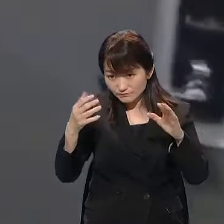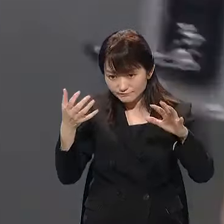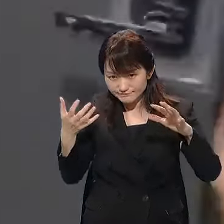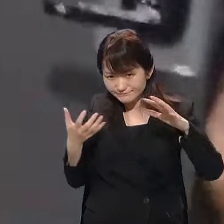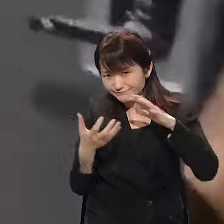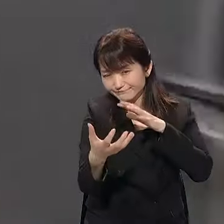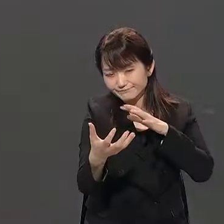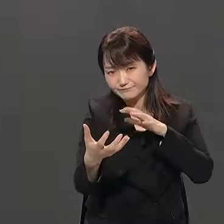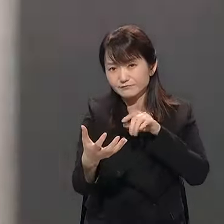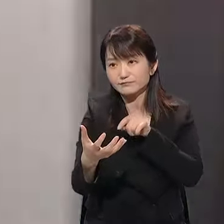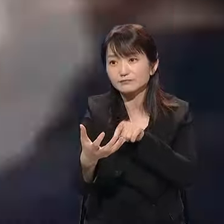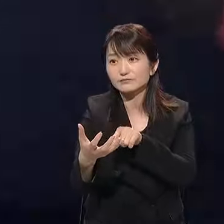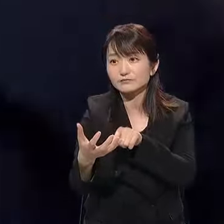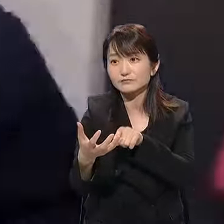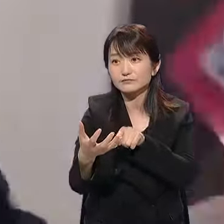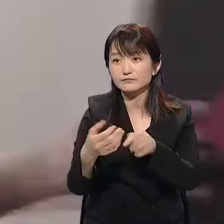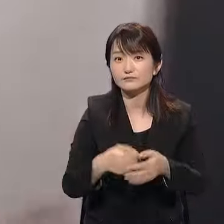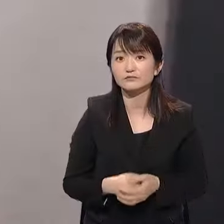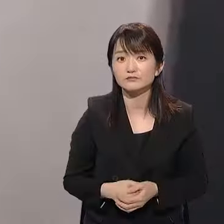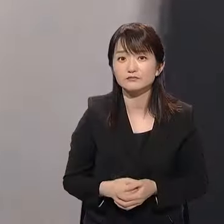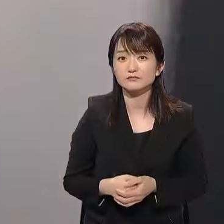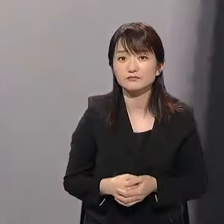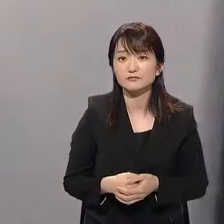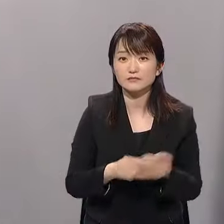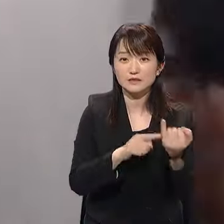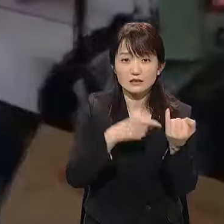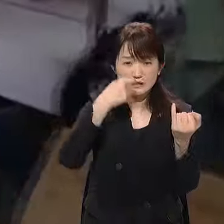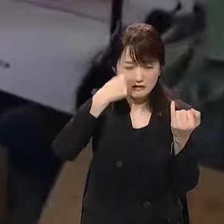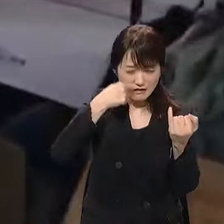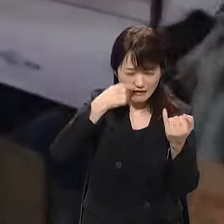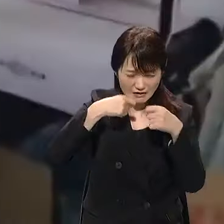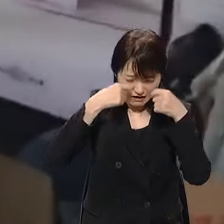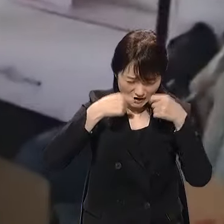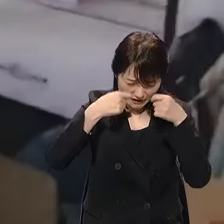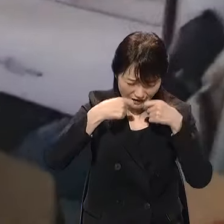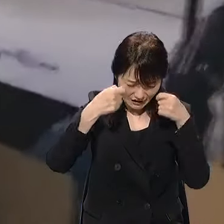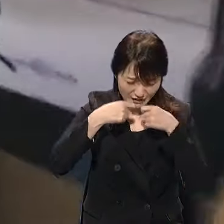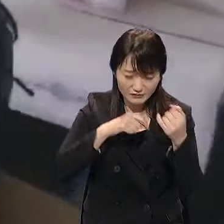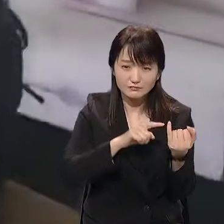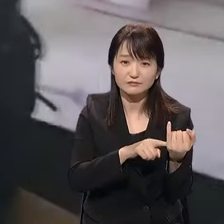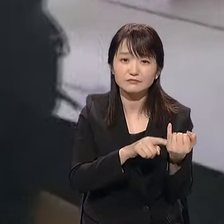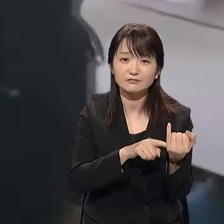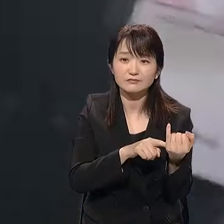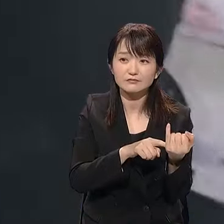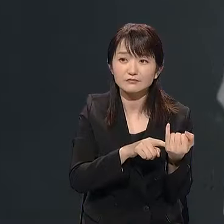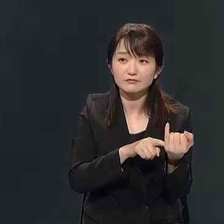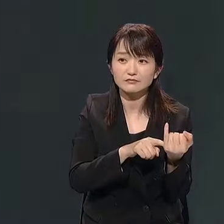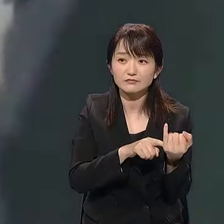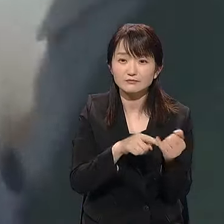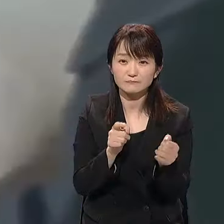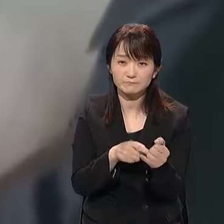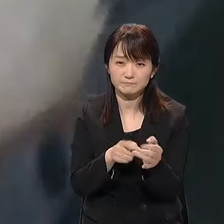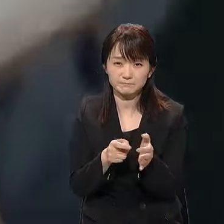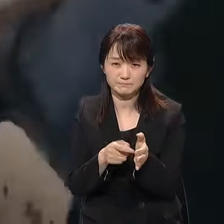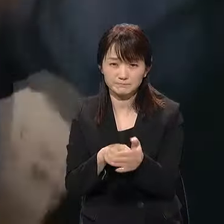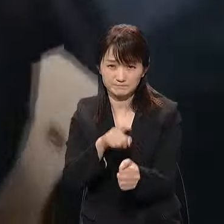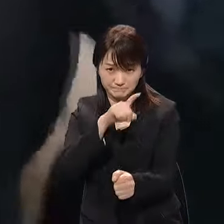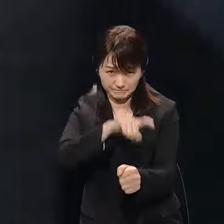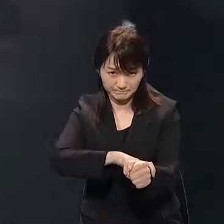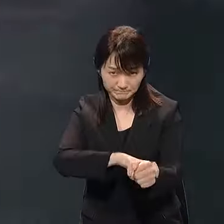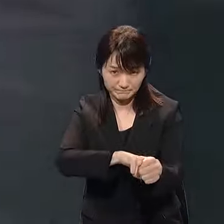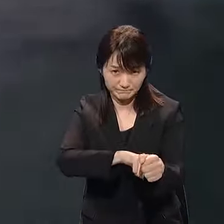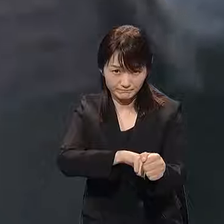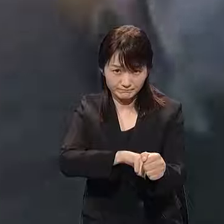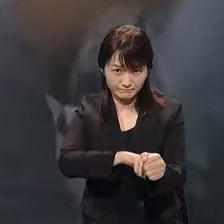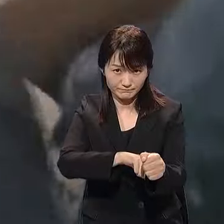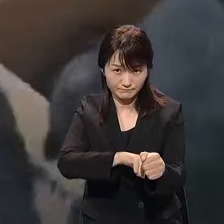특공대도 안으로 투입합니다. 자, 바로 그 순간 서럽게 엉엉 우는 여성을 저렇게 긴급 체포하는데요. 자,